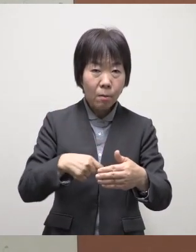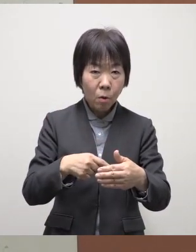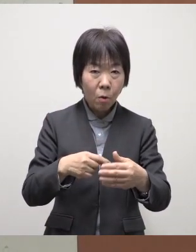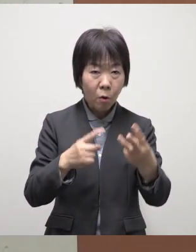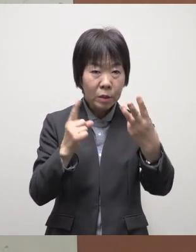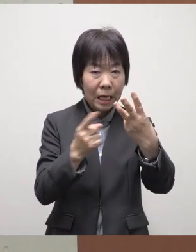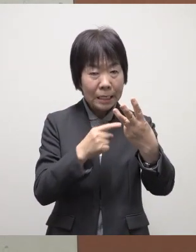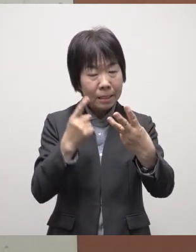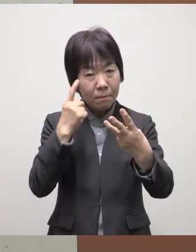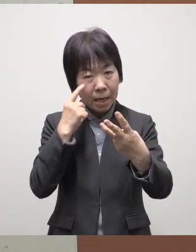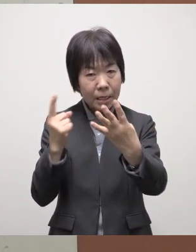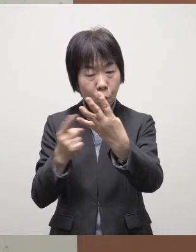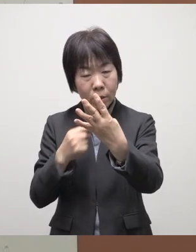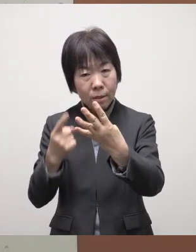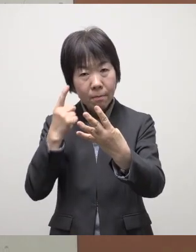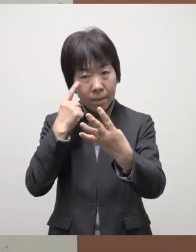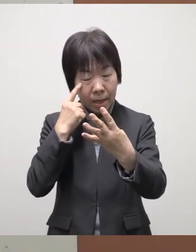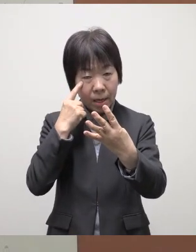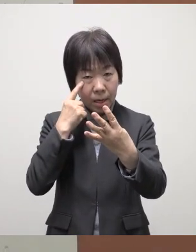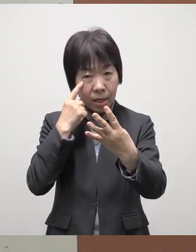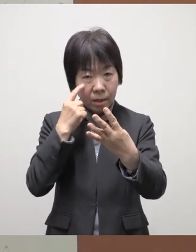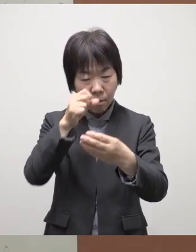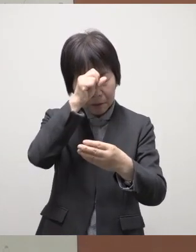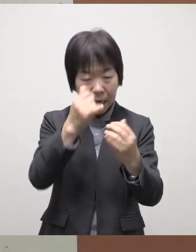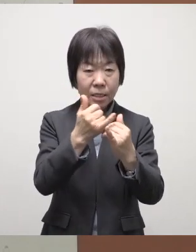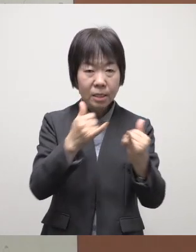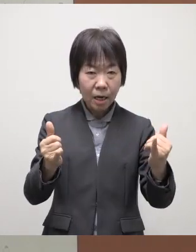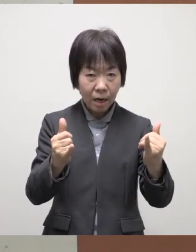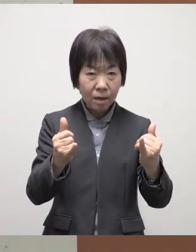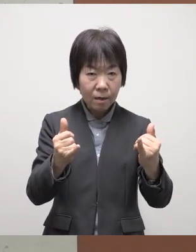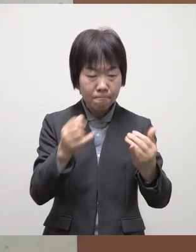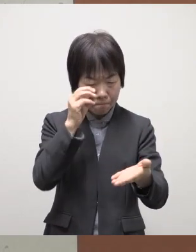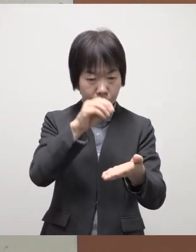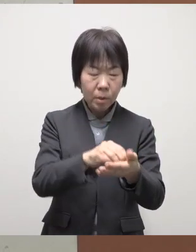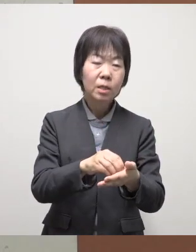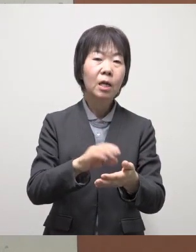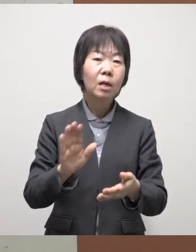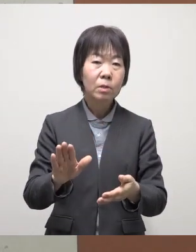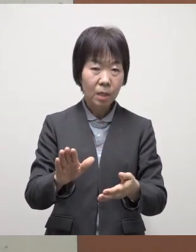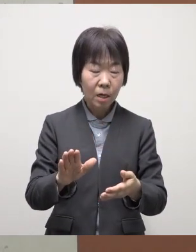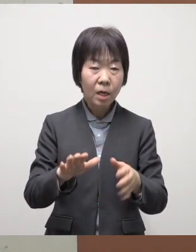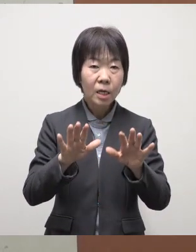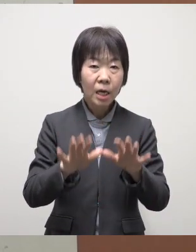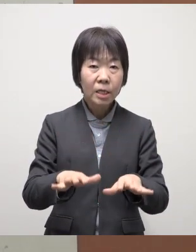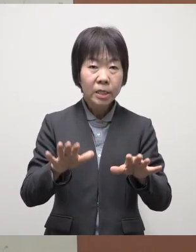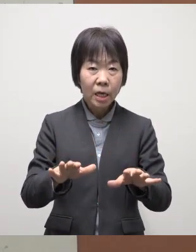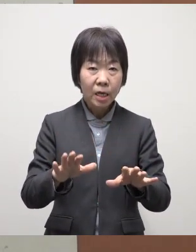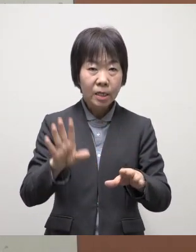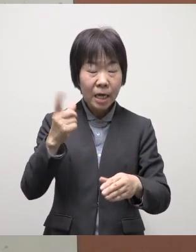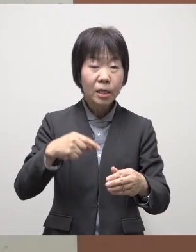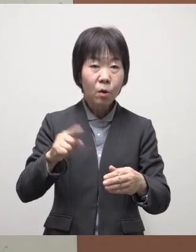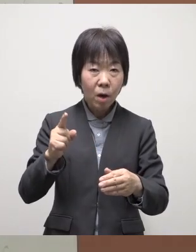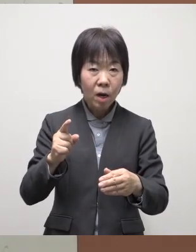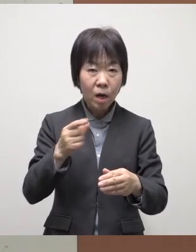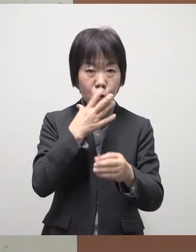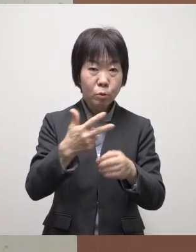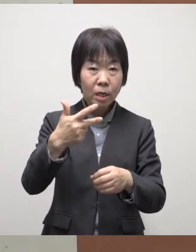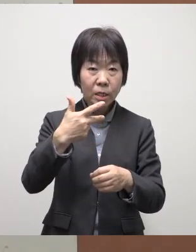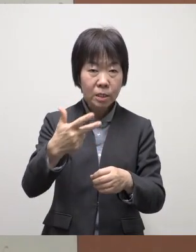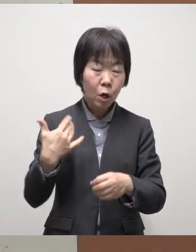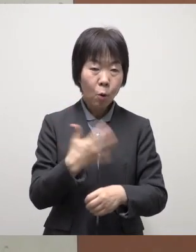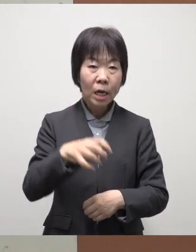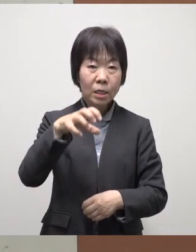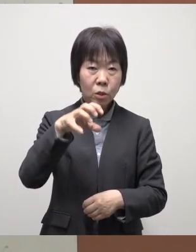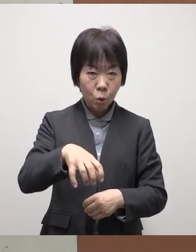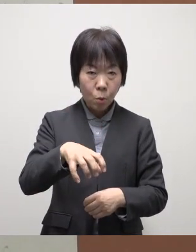も3例目4例目となる患者が発生しました現在県では福島市